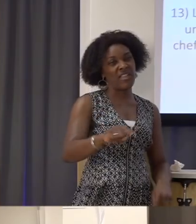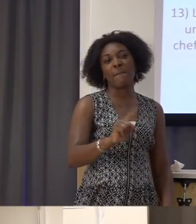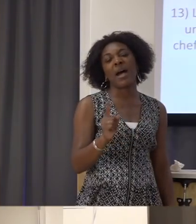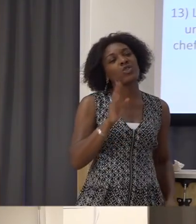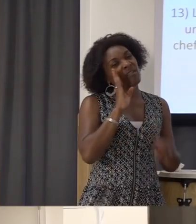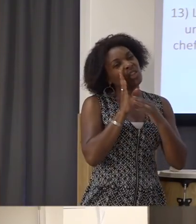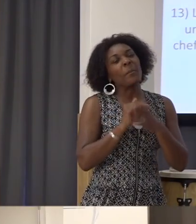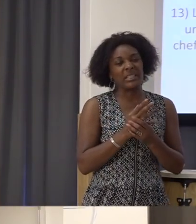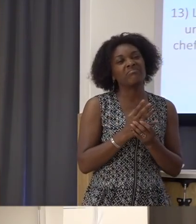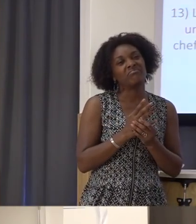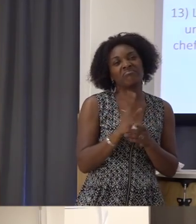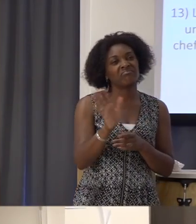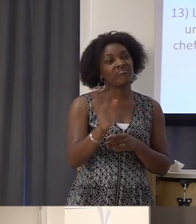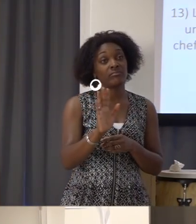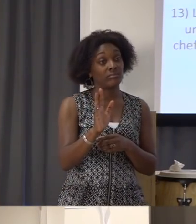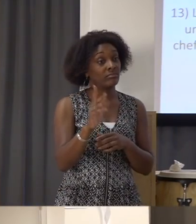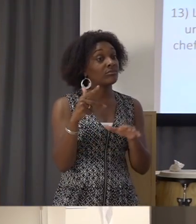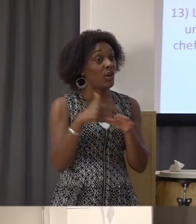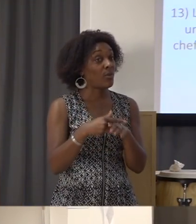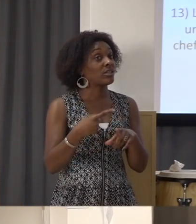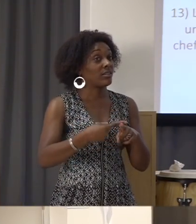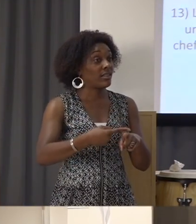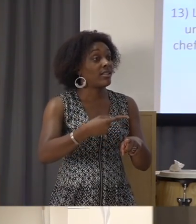dormir. C'est comme ça, ça commence.